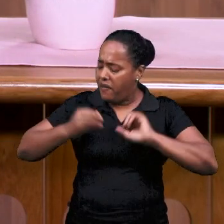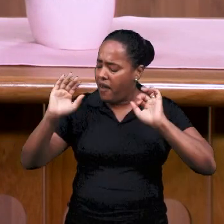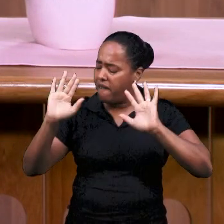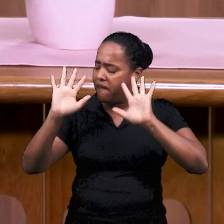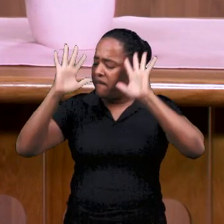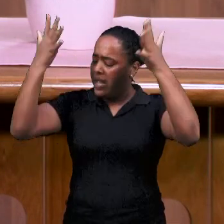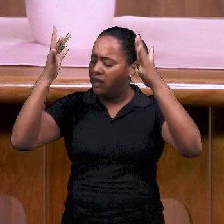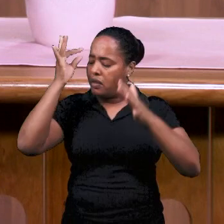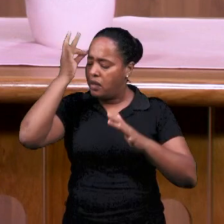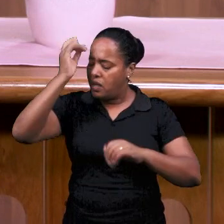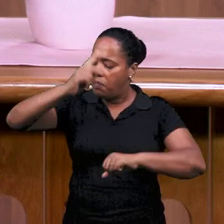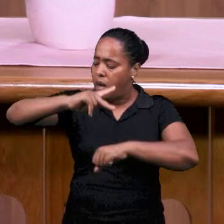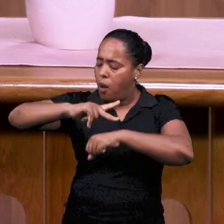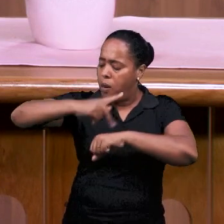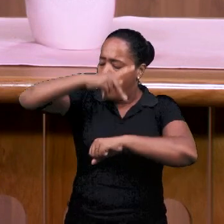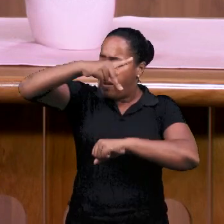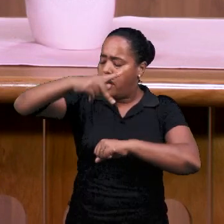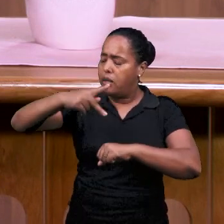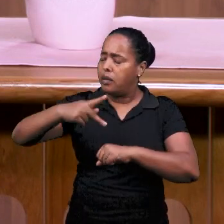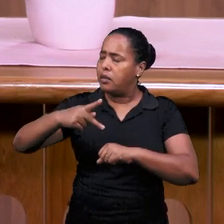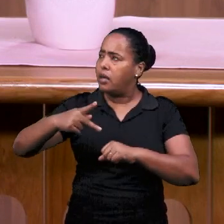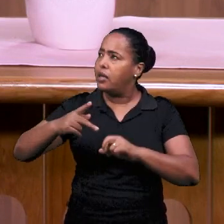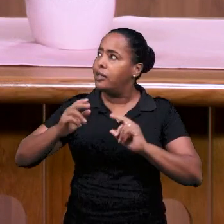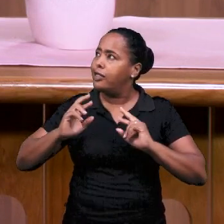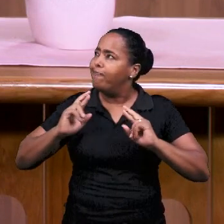fête spirituelle de la Pâque,